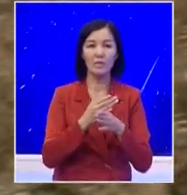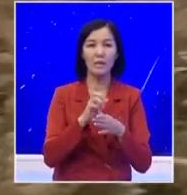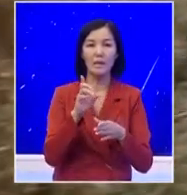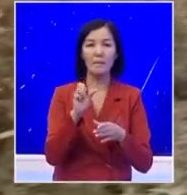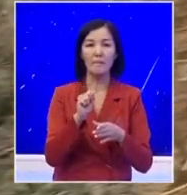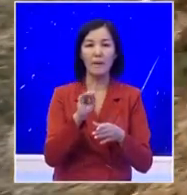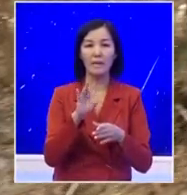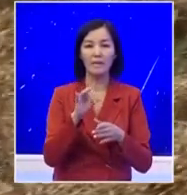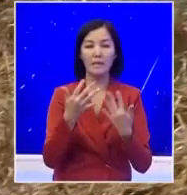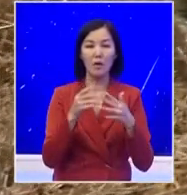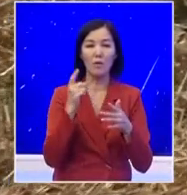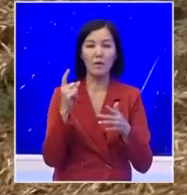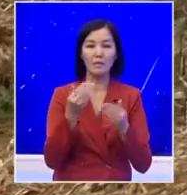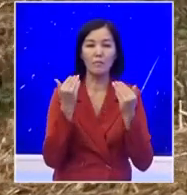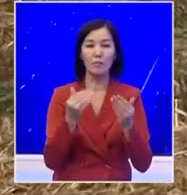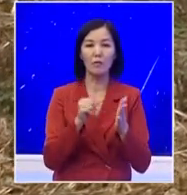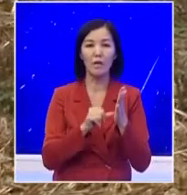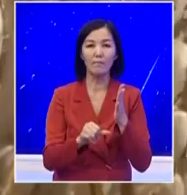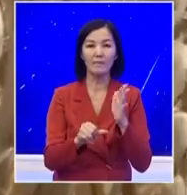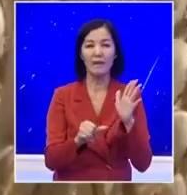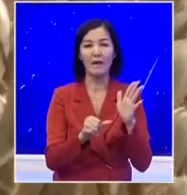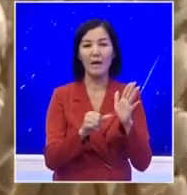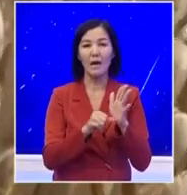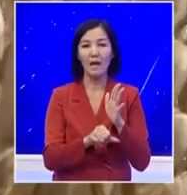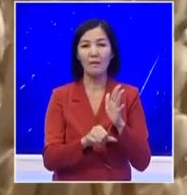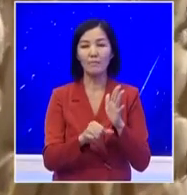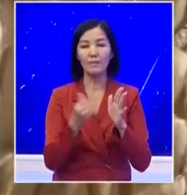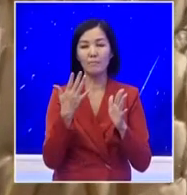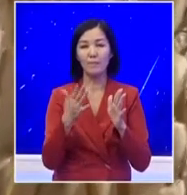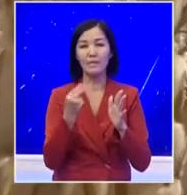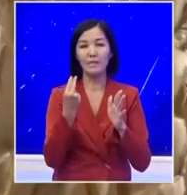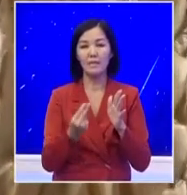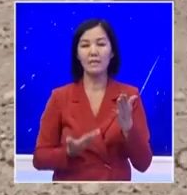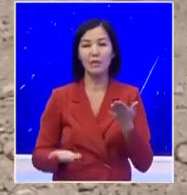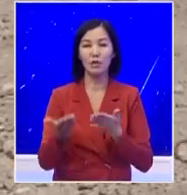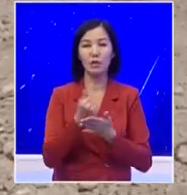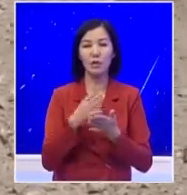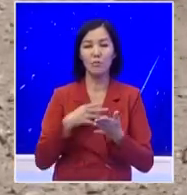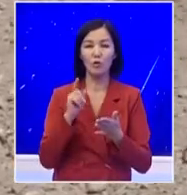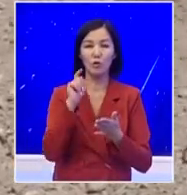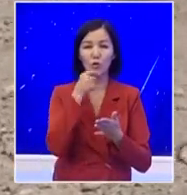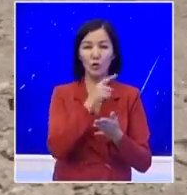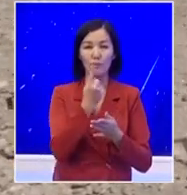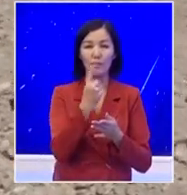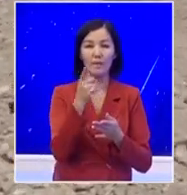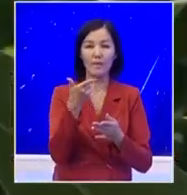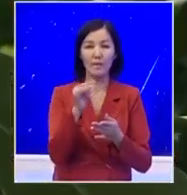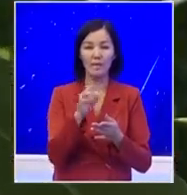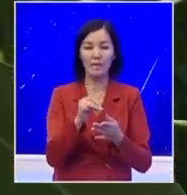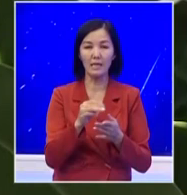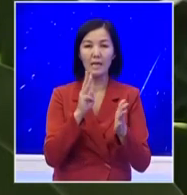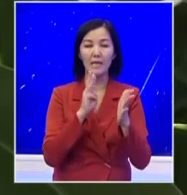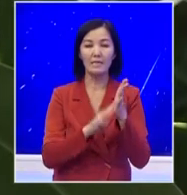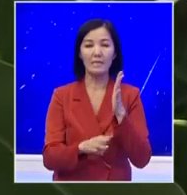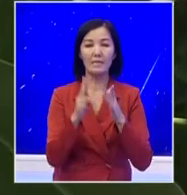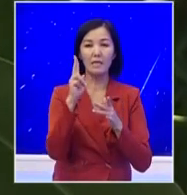агралықтар бұл көрсеткішті бүгінде 60-65 сентинерге жеткізіп отыр. Тіпті жүгерінің өзі әр гектарына жайшылықтағы